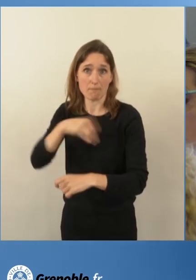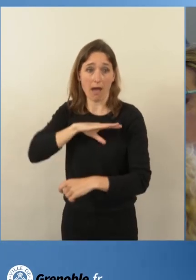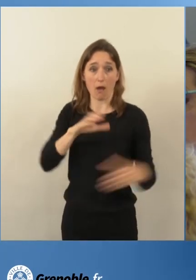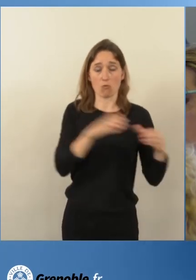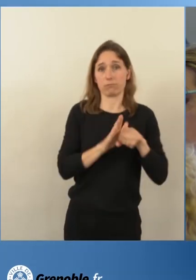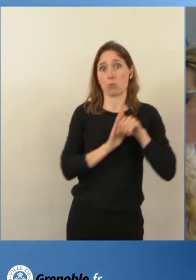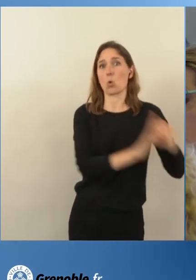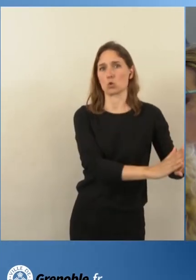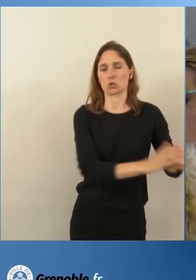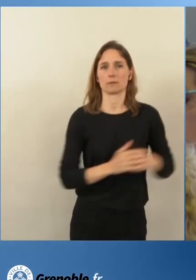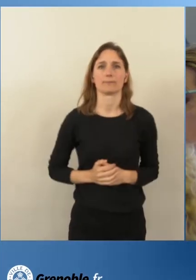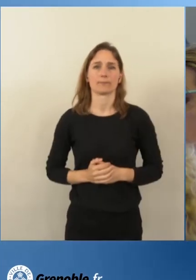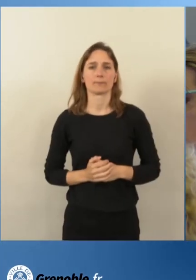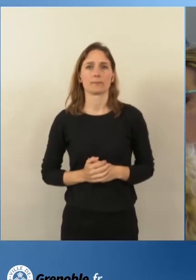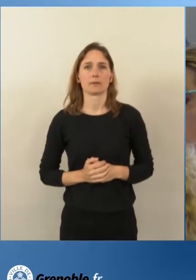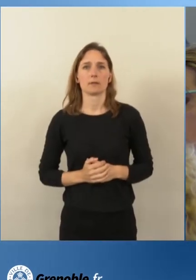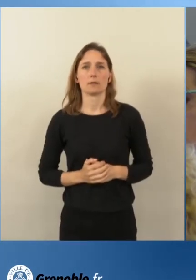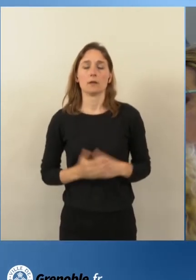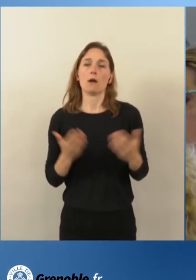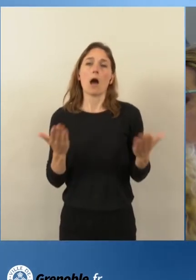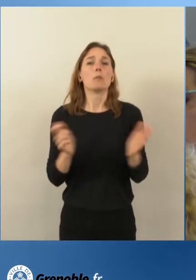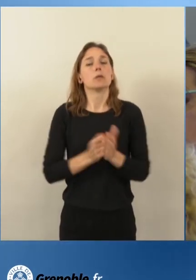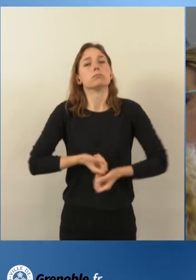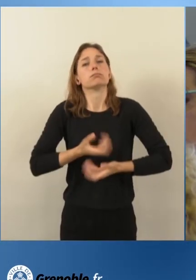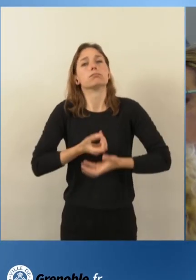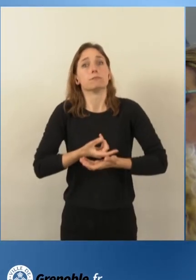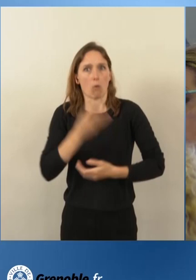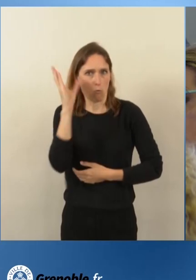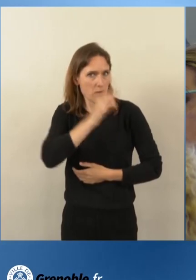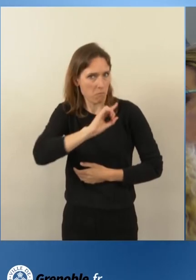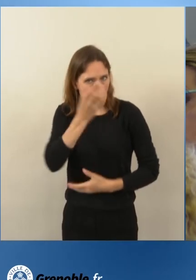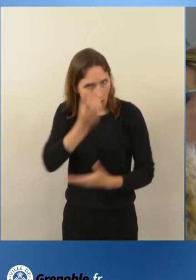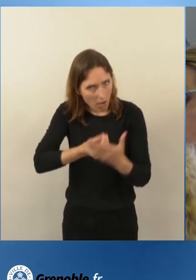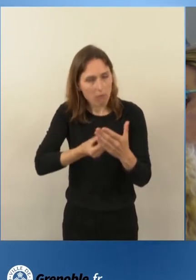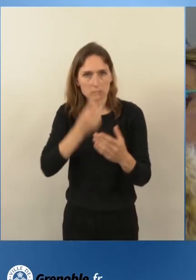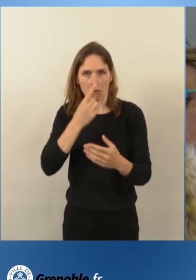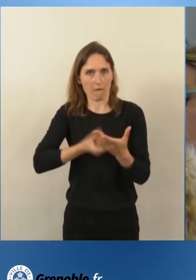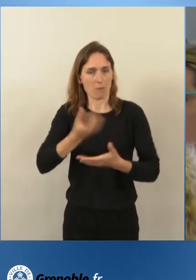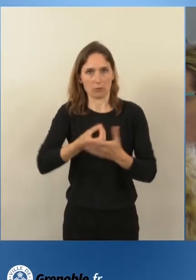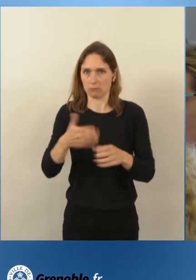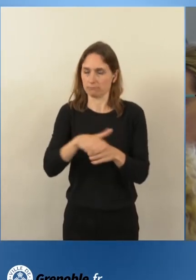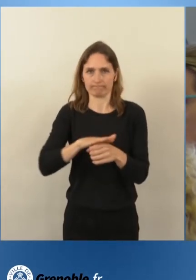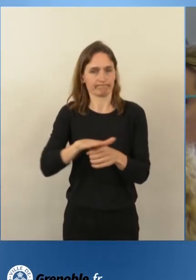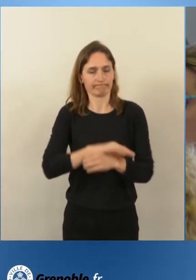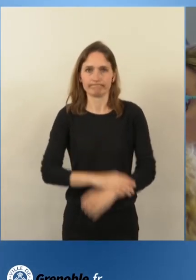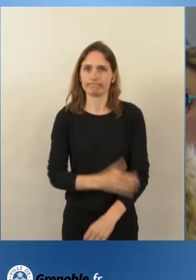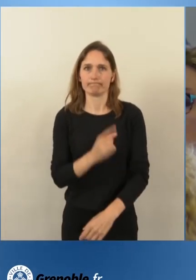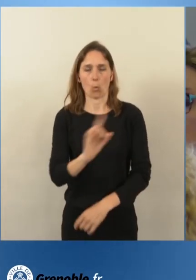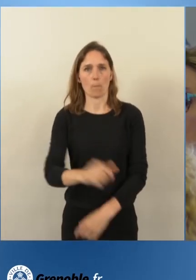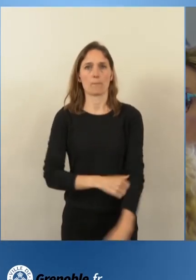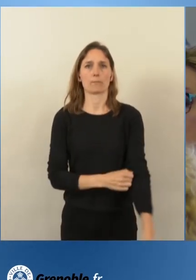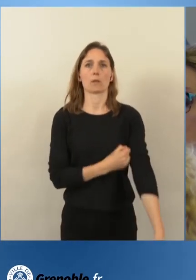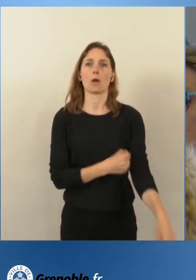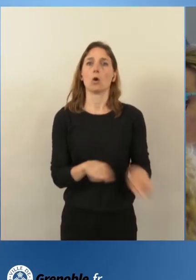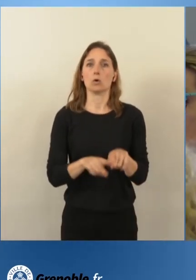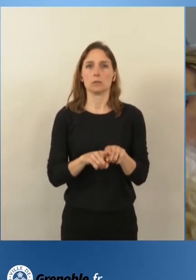que quand on traite ces sujets il faut être complet et puisque vous demandez de l'efficacité au gouvernement sur ces sujets il serait bon que vous